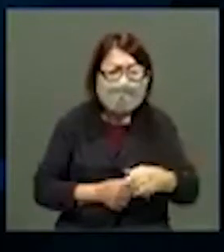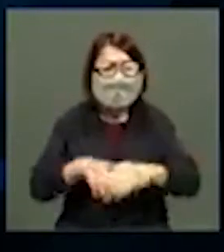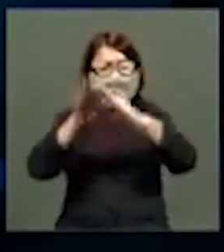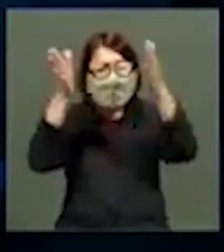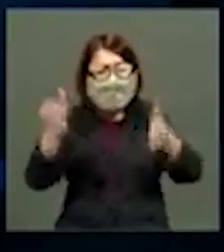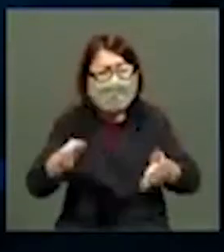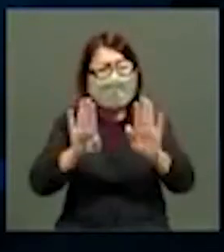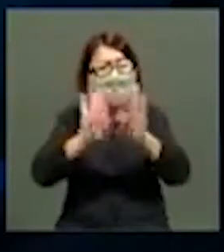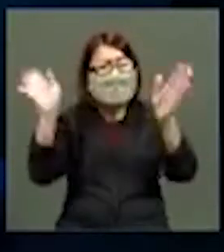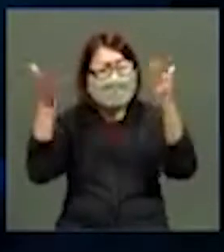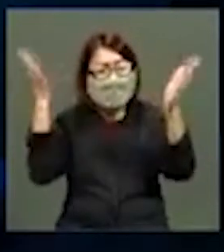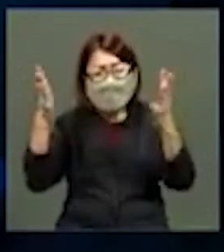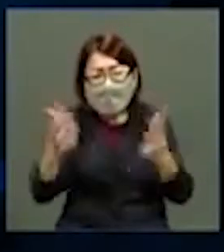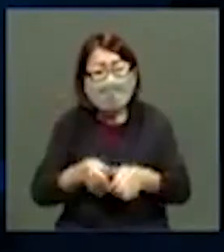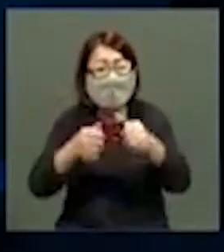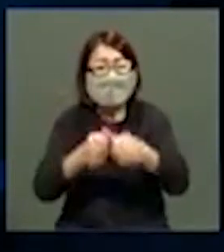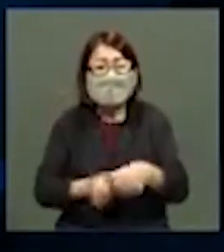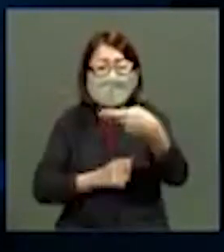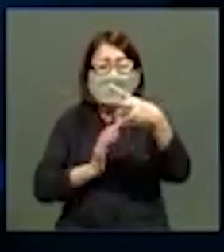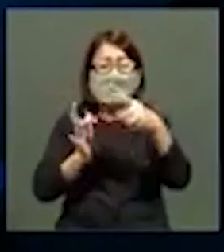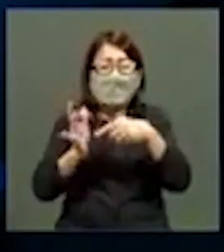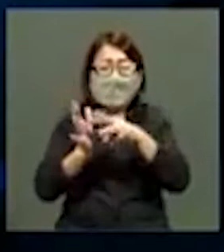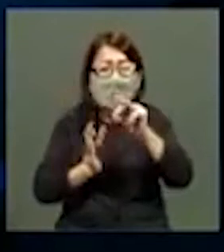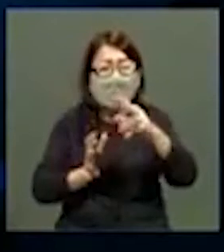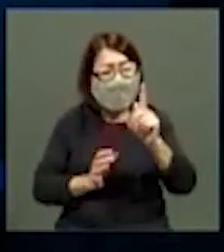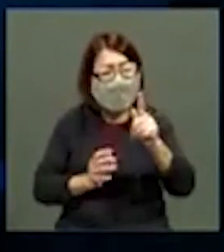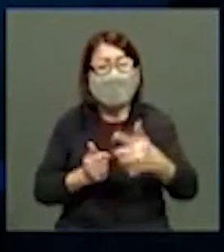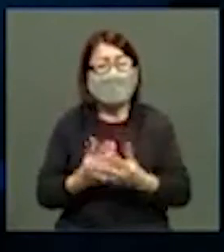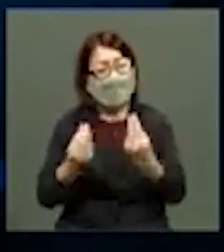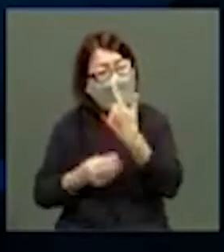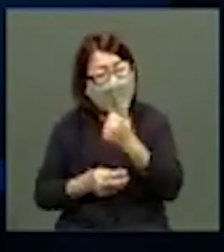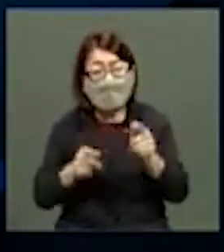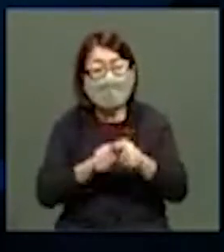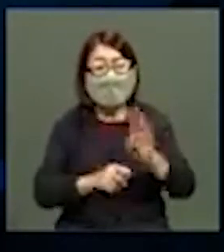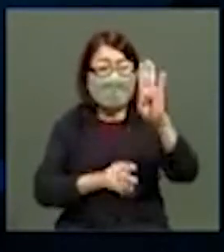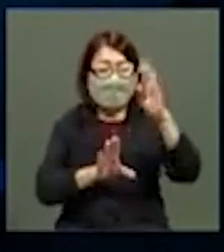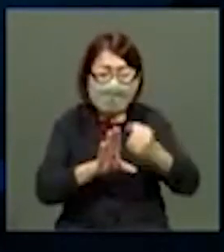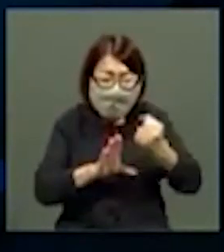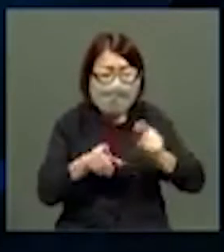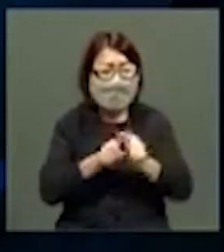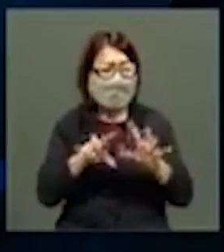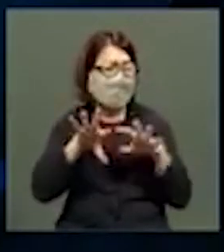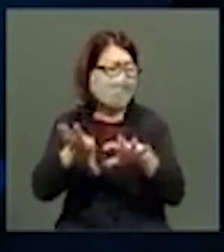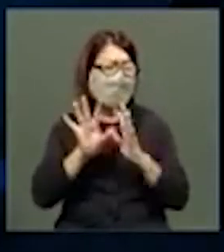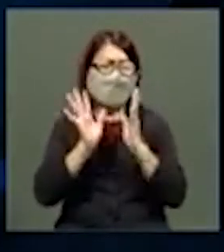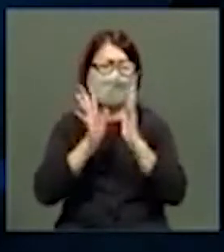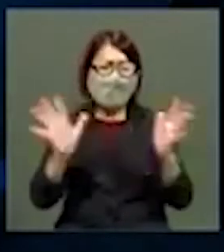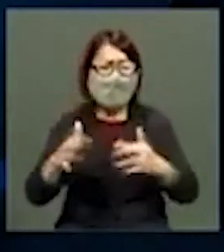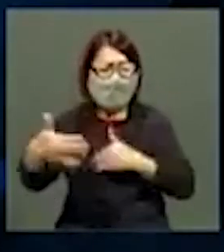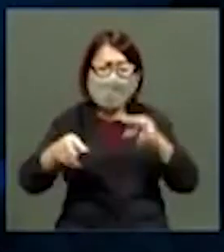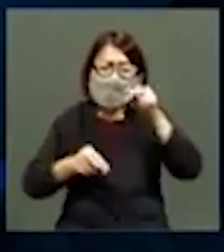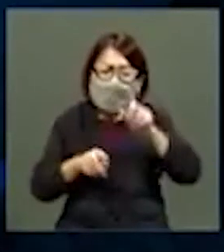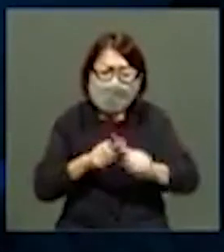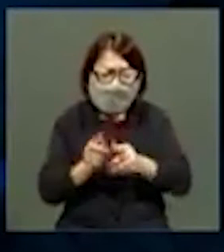ทนะครับที่ห้วยขวางที่ดินแดงตลาดมีความแออัดที่ตลาดที่เขตบางกะปินะครับความแออัดของการใช้ห้องน้ำร่วมกัน